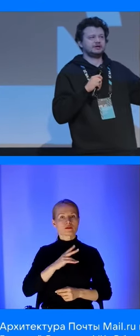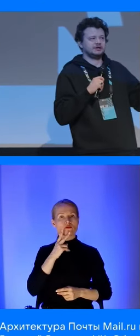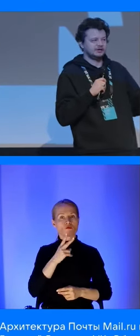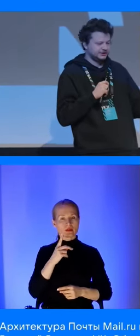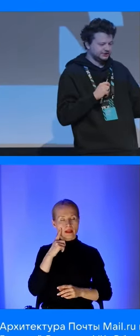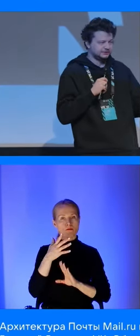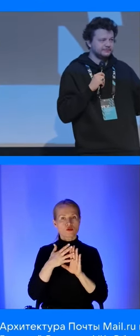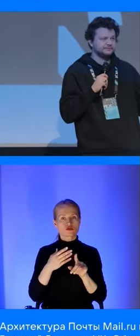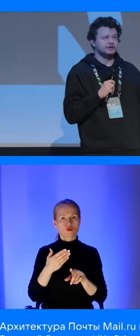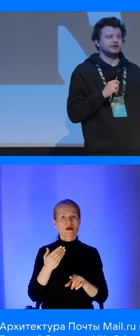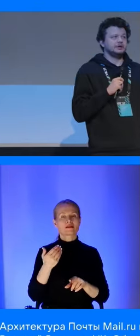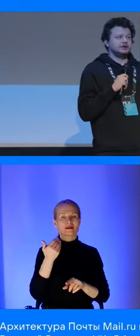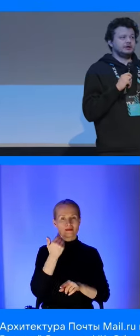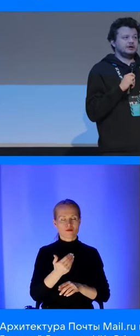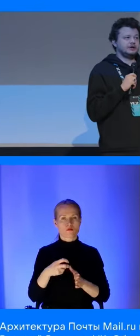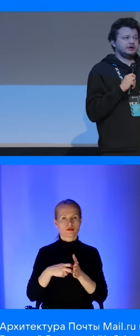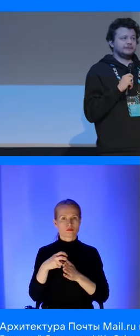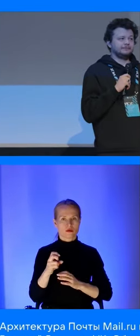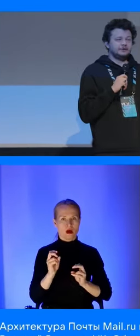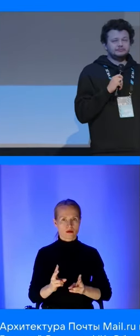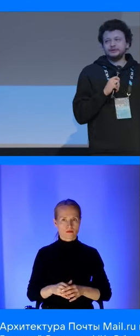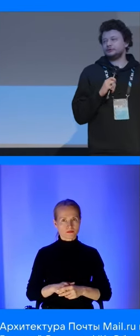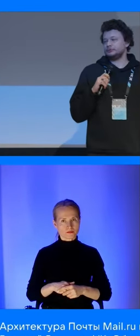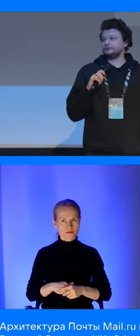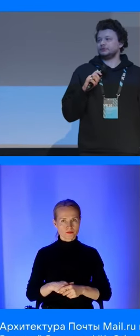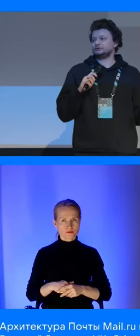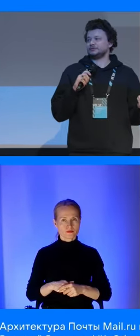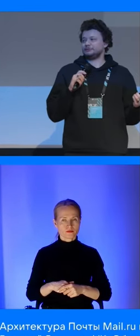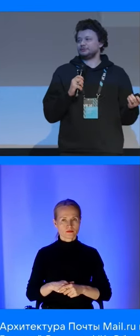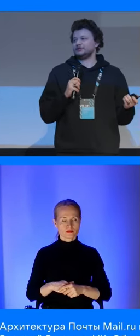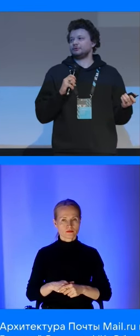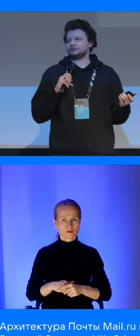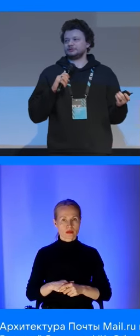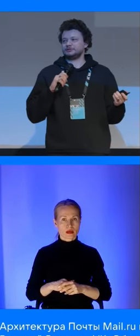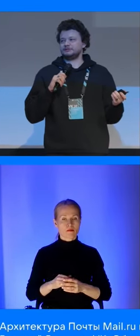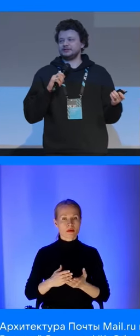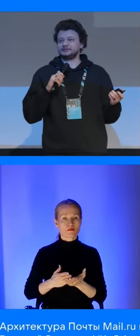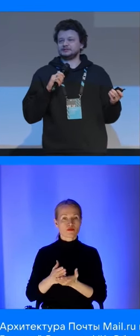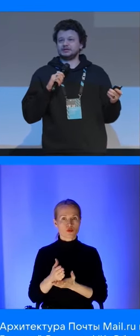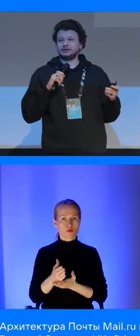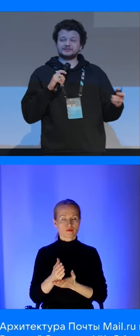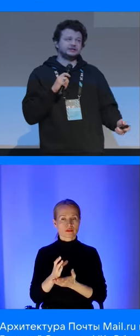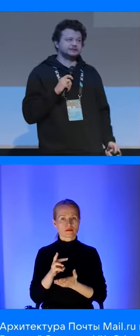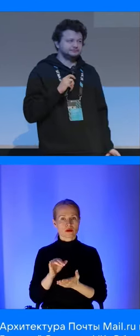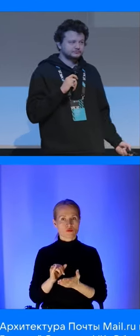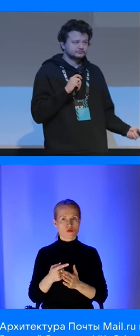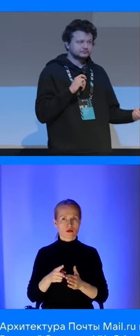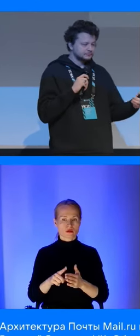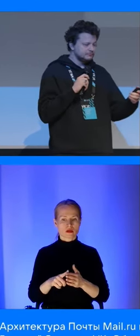своих ящиков. И мы идем в ту самую систему, которая называется